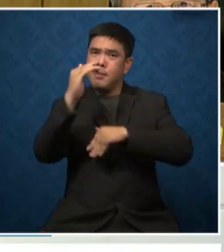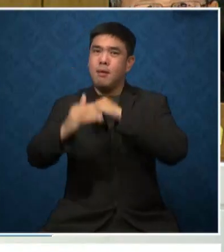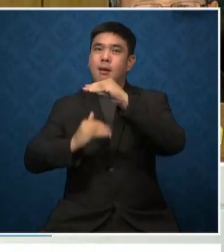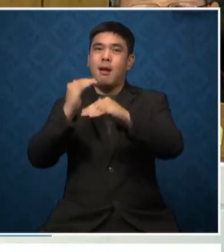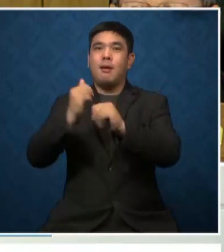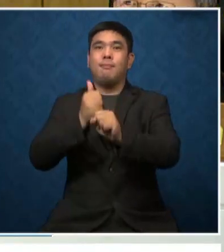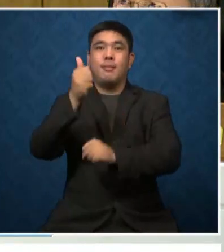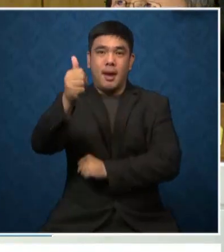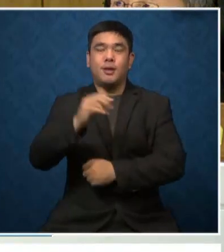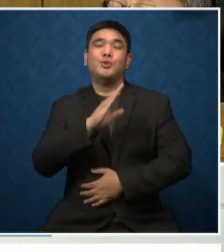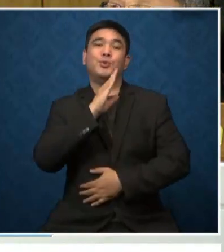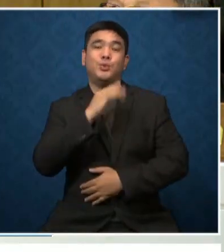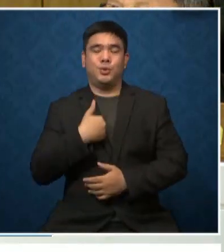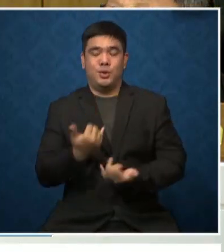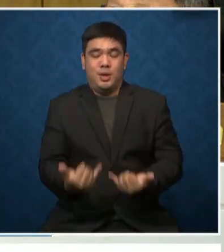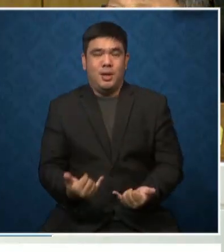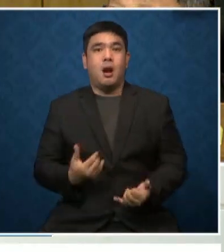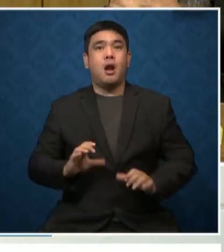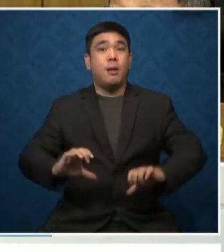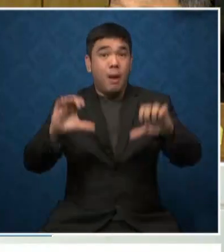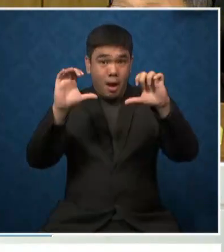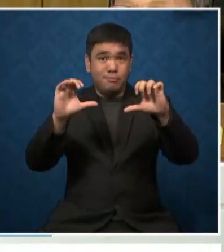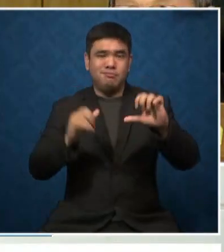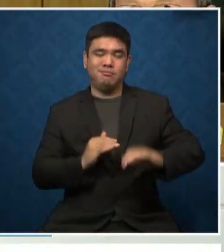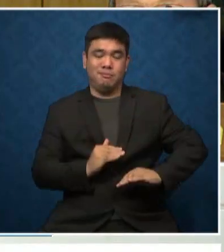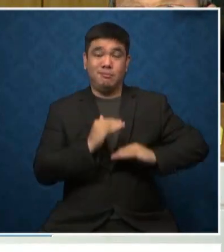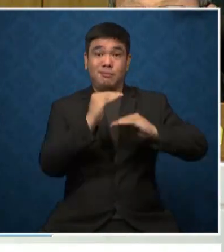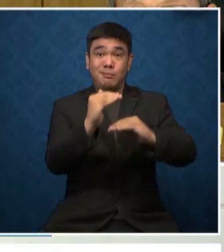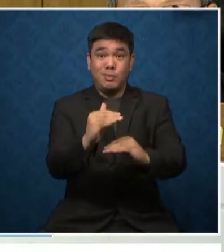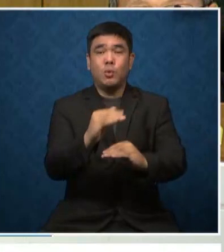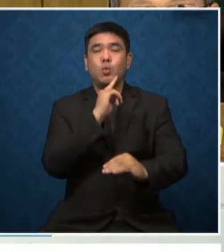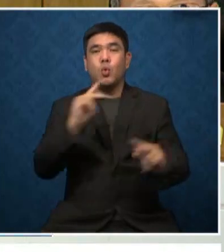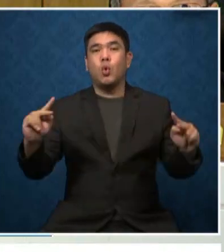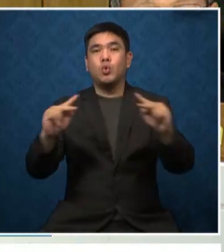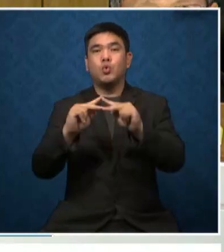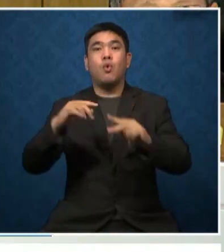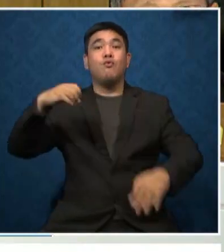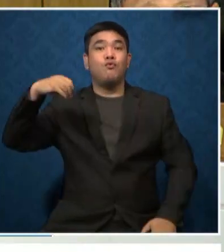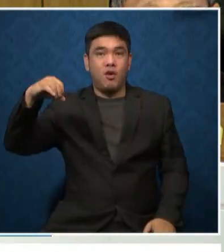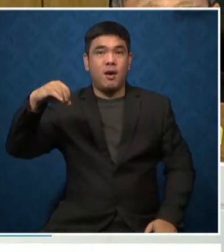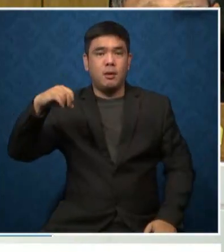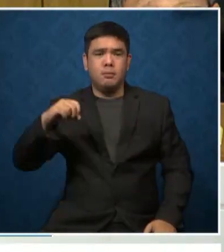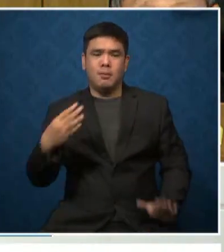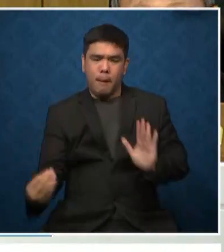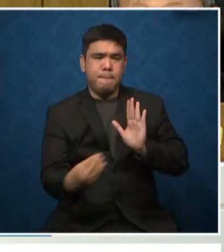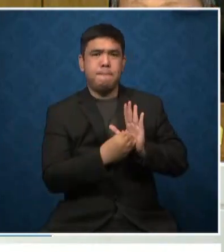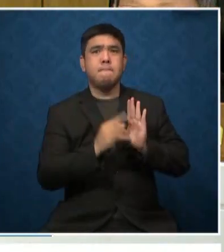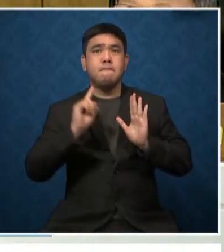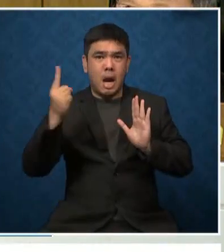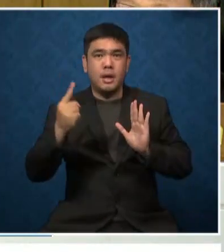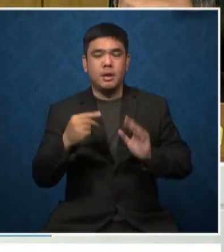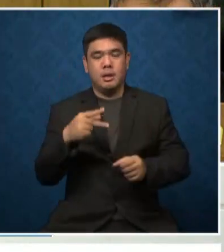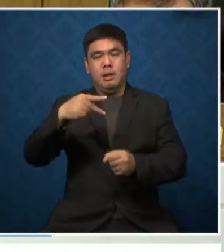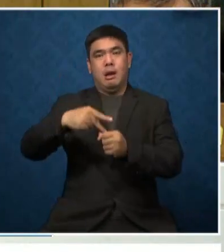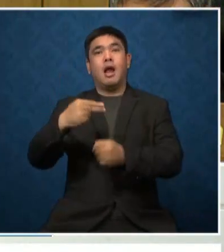แต่สิ่งสำคัญคืออยากให้รัฐบาลกำหนดนะครับโดยกระทรวงพลังงานกำหนดเป็นพลังงานนะครับไฮโดรเจนเป็นพลัง